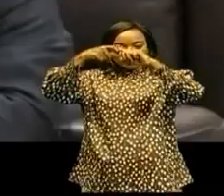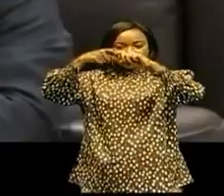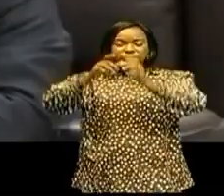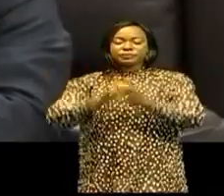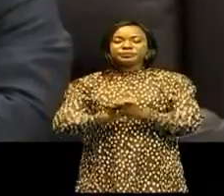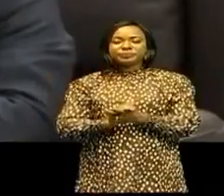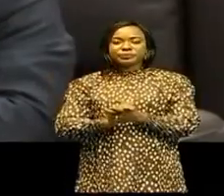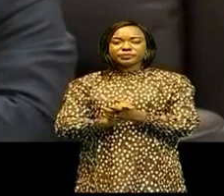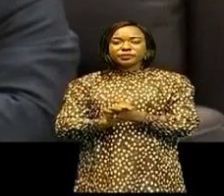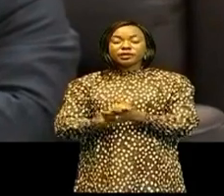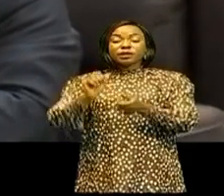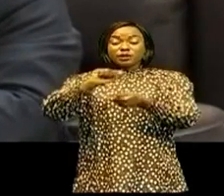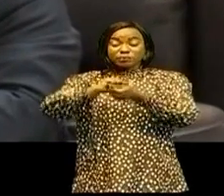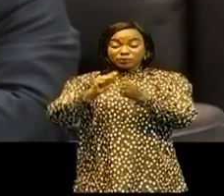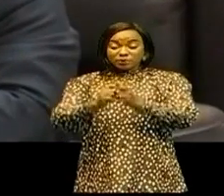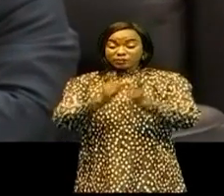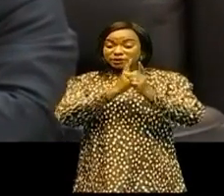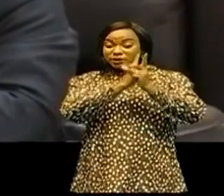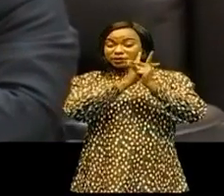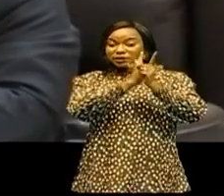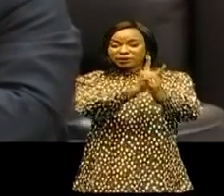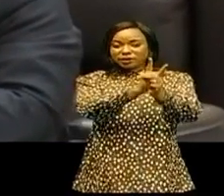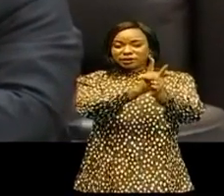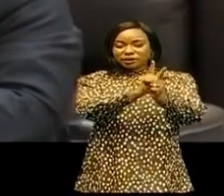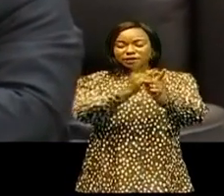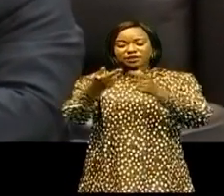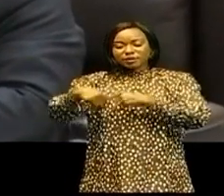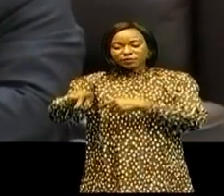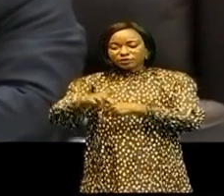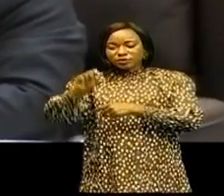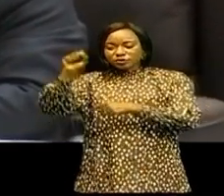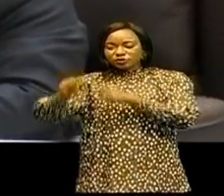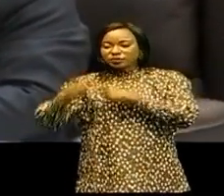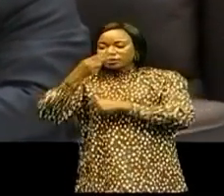De la situation sécuritaire dans la province du Sud Kivu.